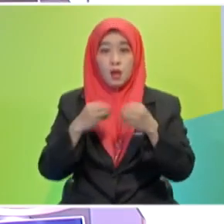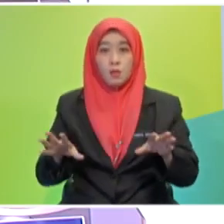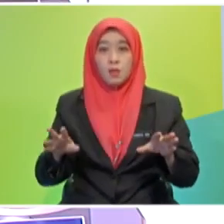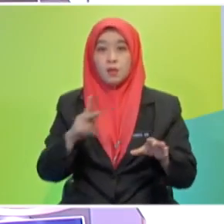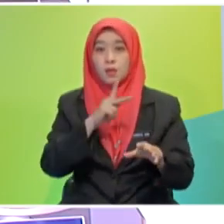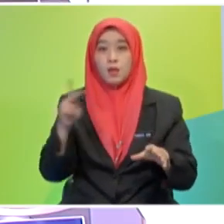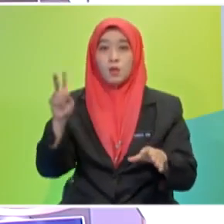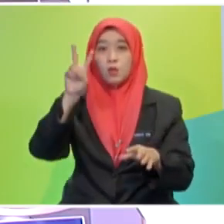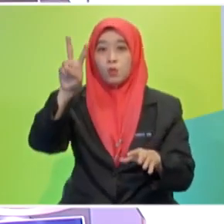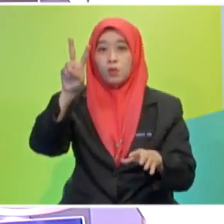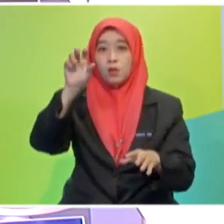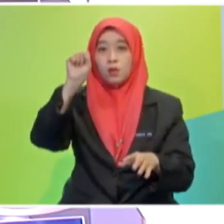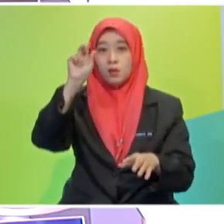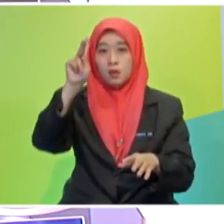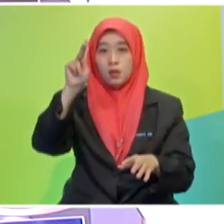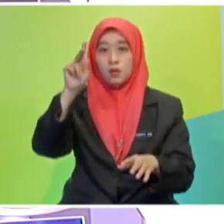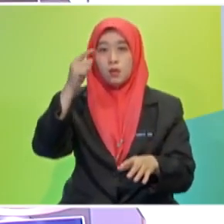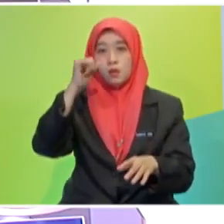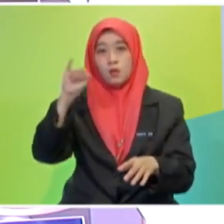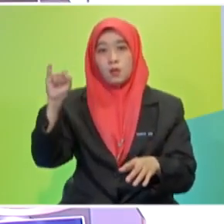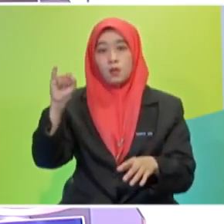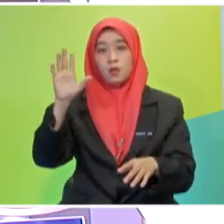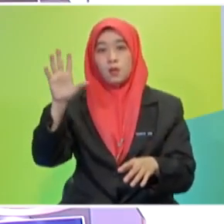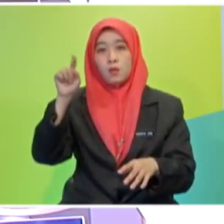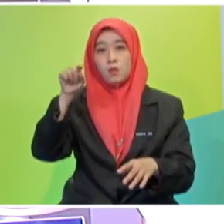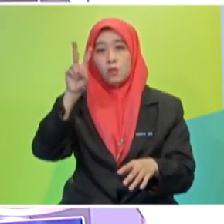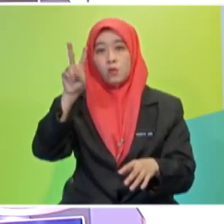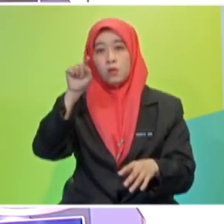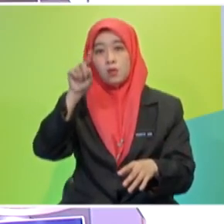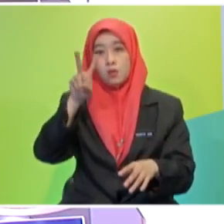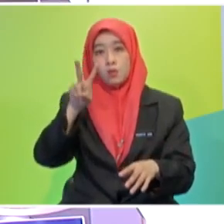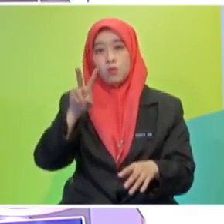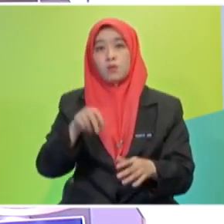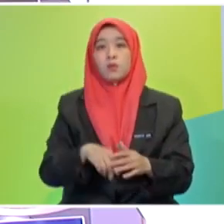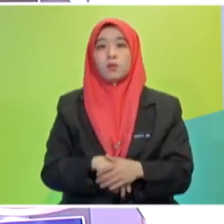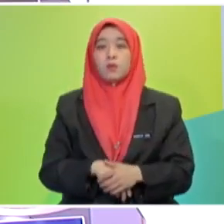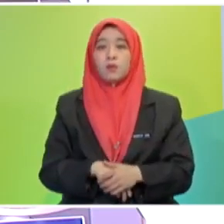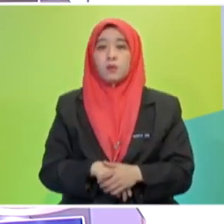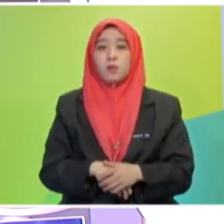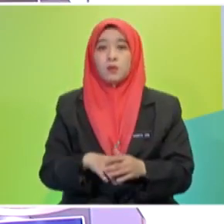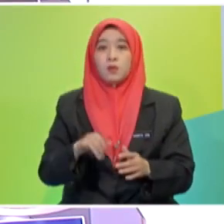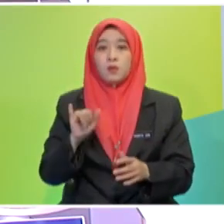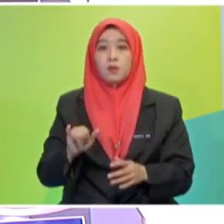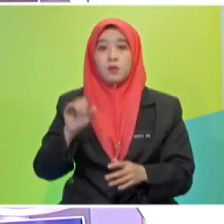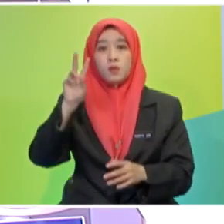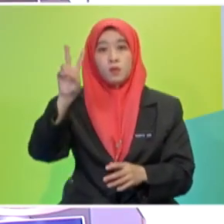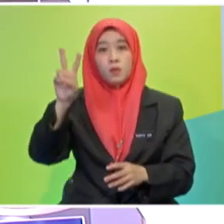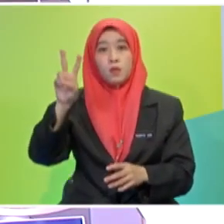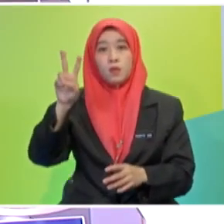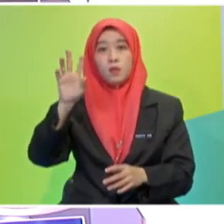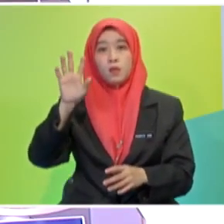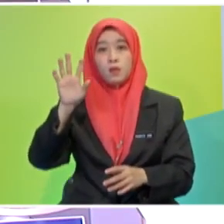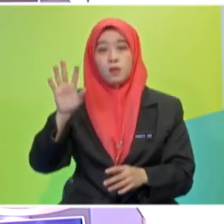pembelajaran. Yang pertama 521 iaitu menyatakan elemen elektromekanikal dan yang kedua